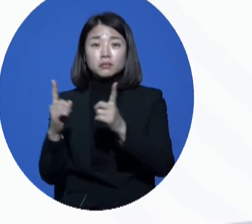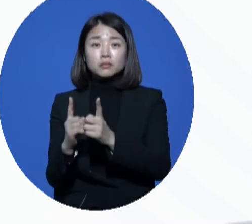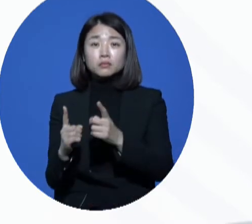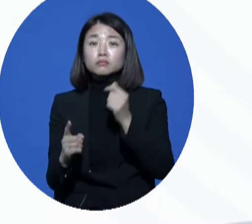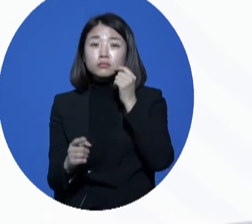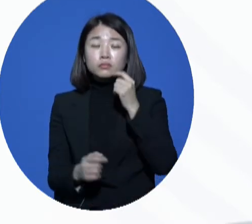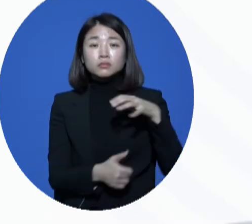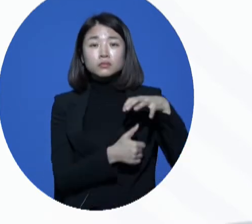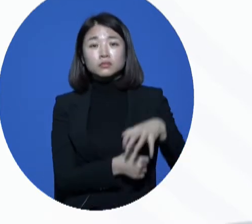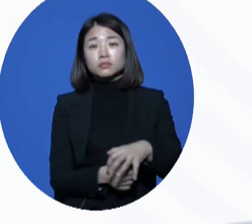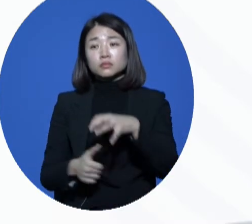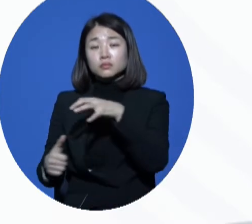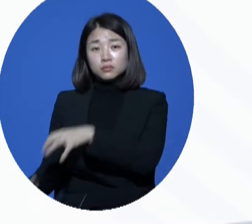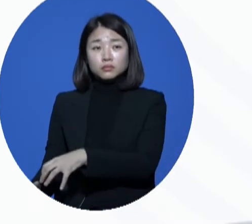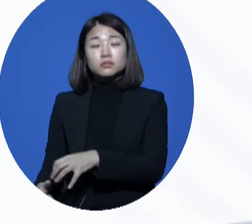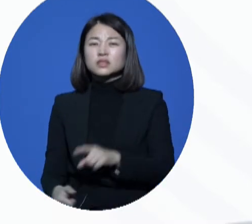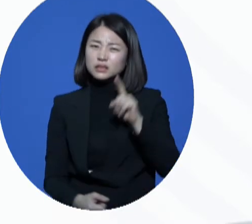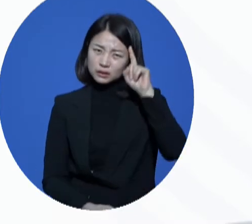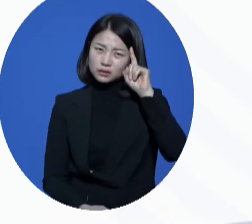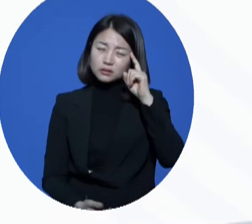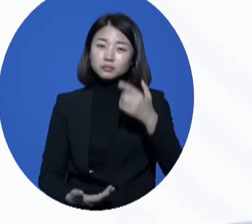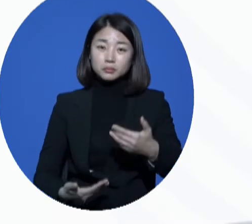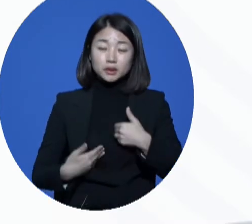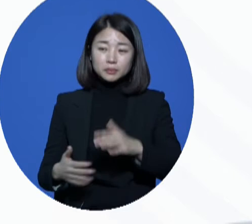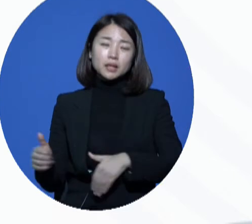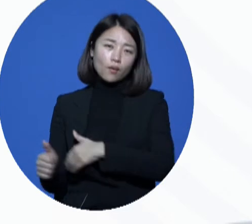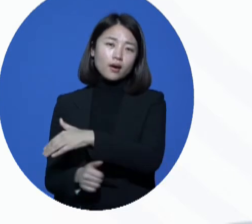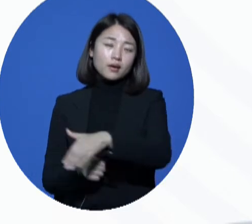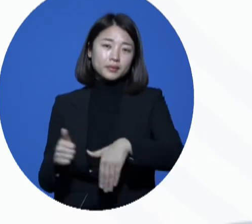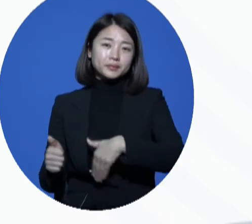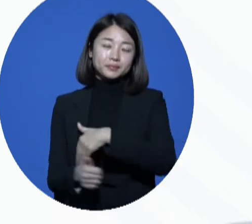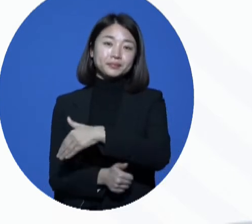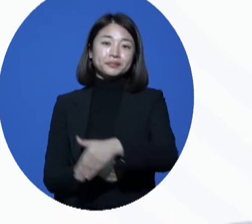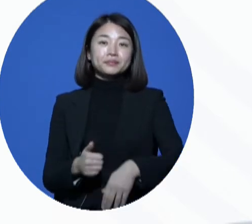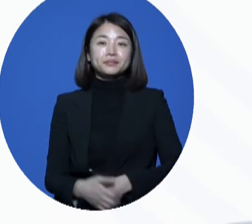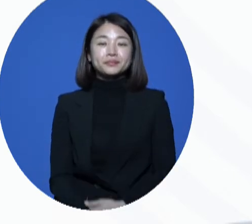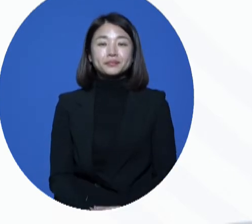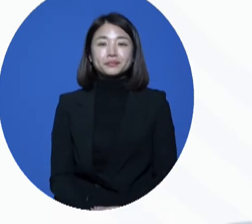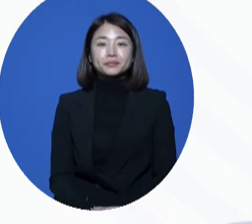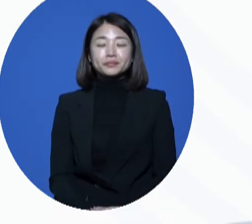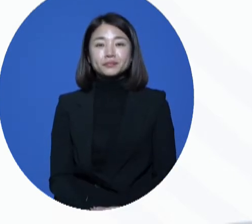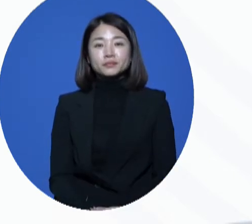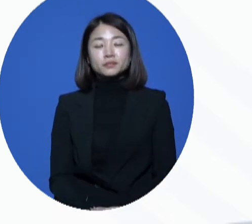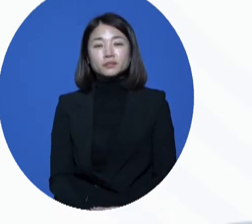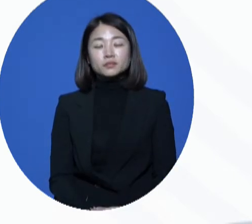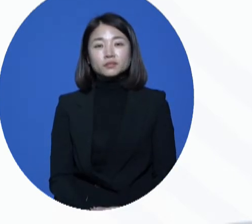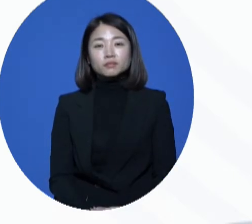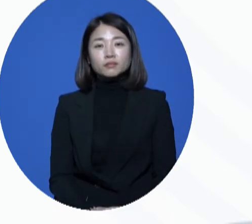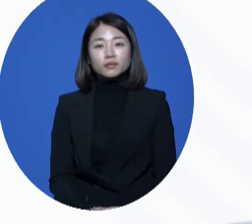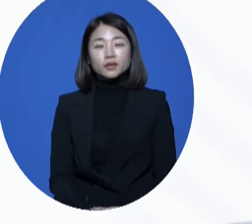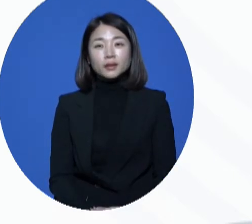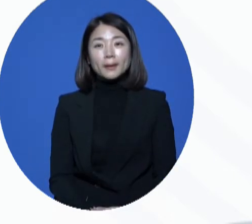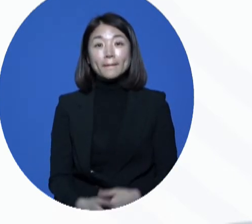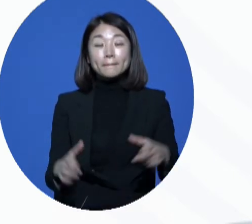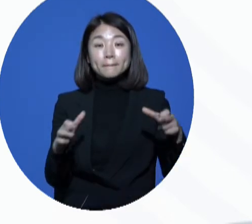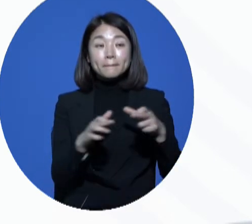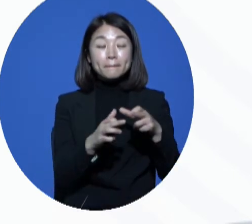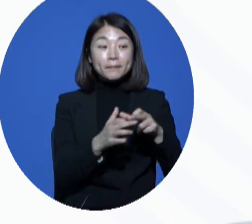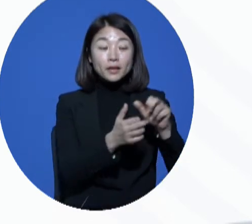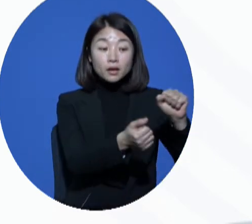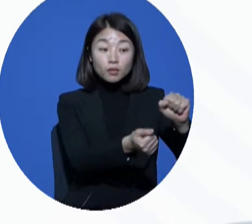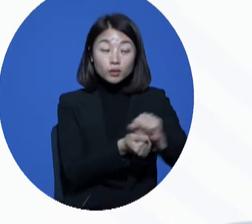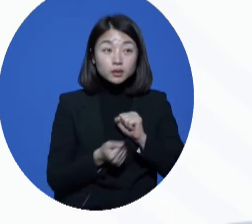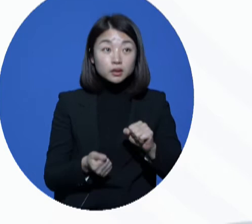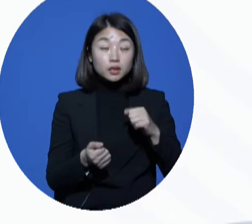고립과 스트레스 속에 시달리고 있는 것이 지금의 현실이라고 볼 수 있겠습니다. 장애인 확진자 및 사망자